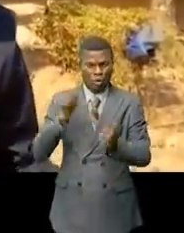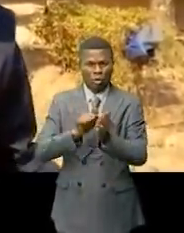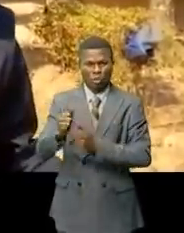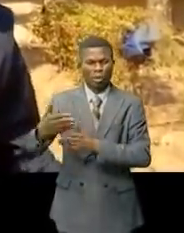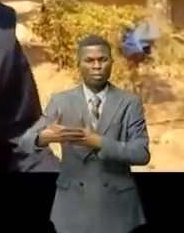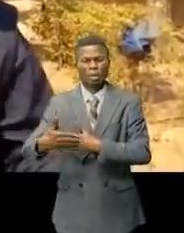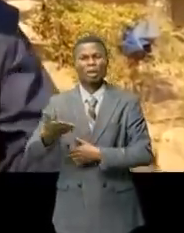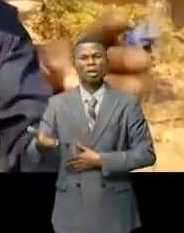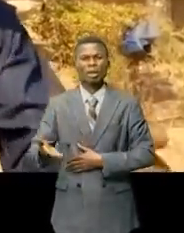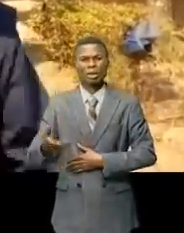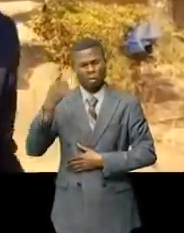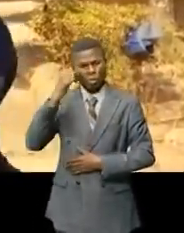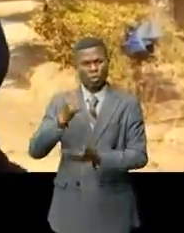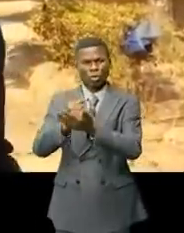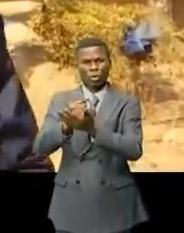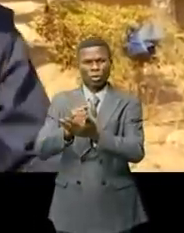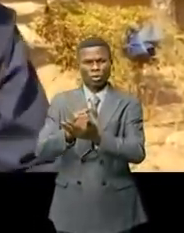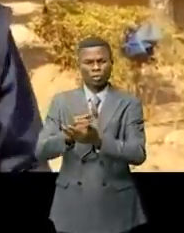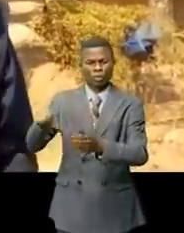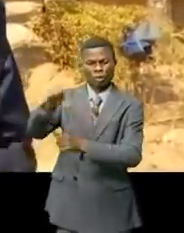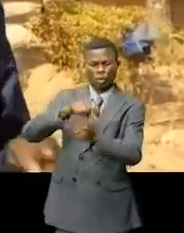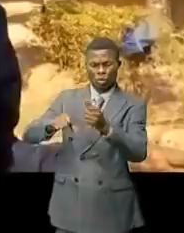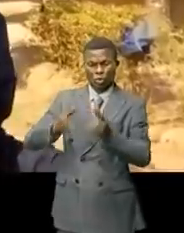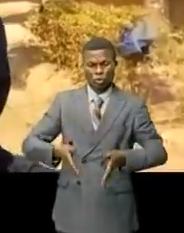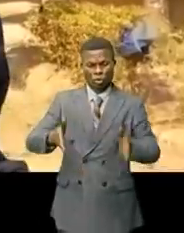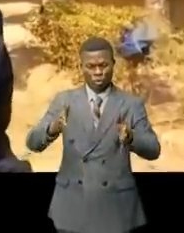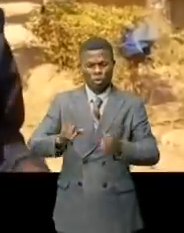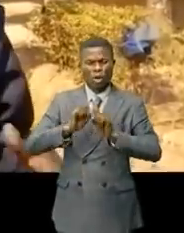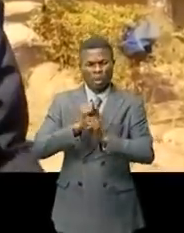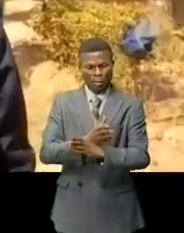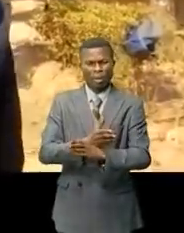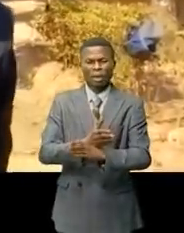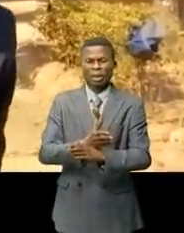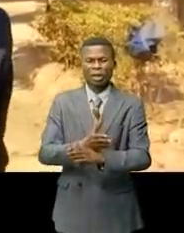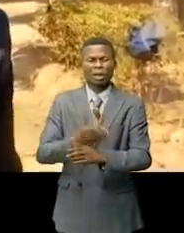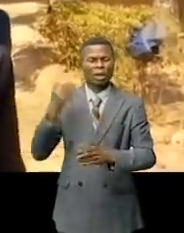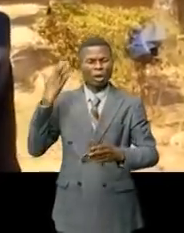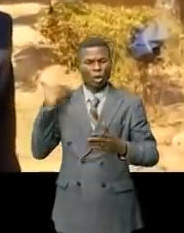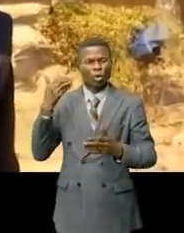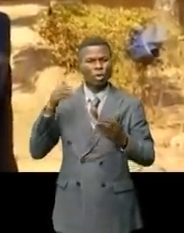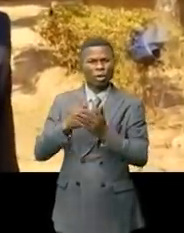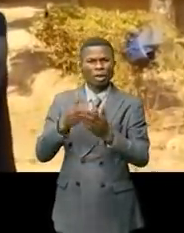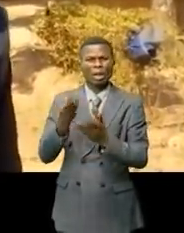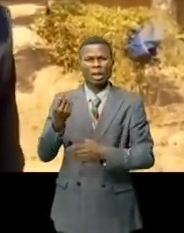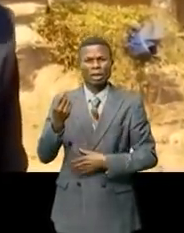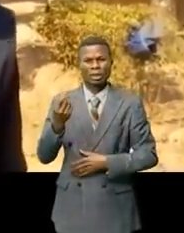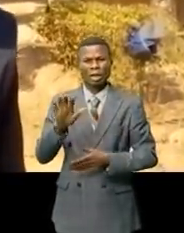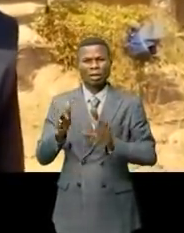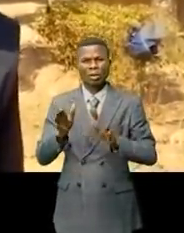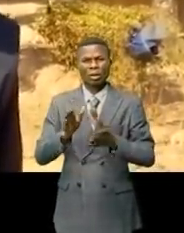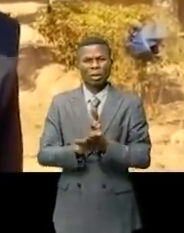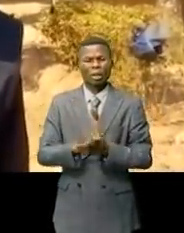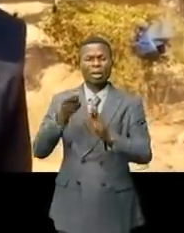de l'impasse et que tous les rapidement que dc sa disparition des financements nous avons développé des